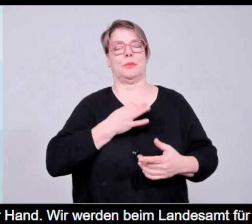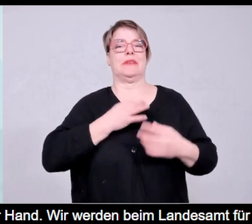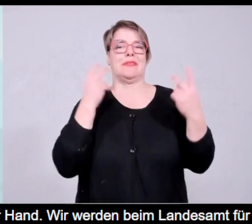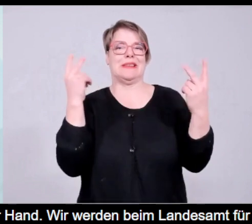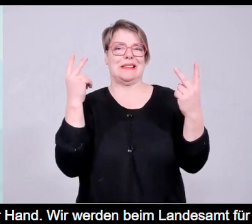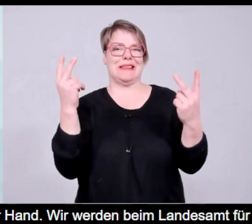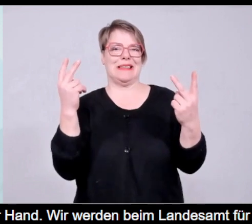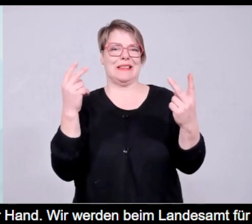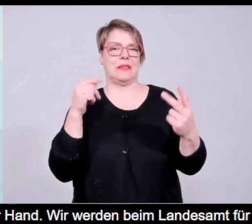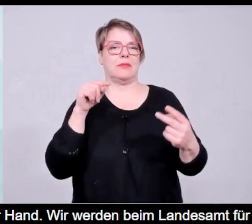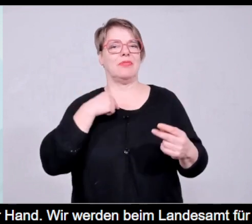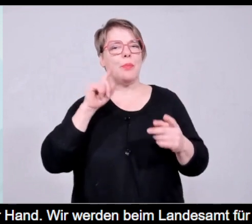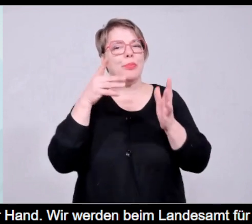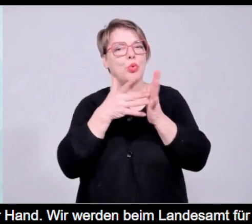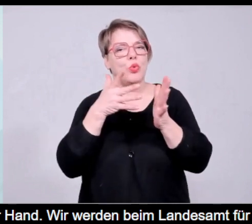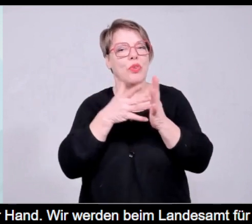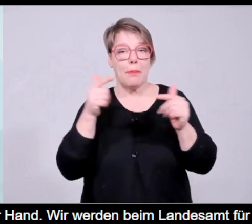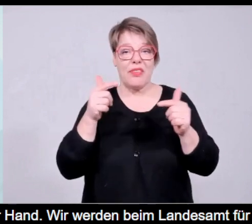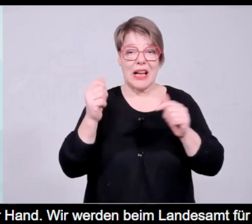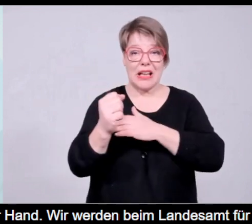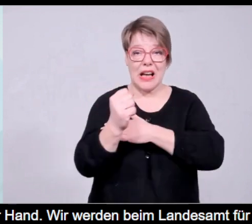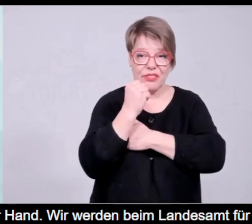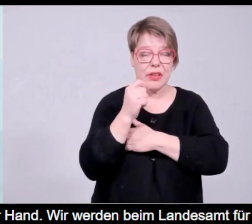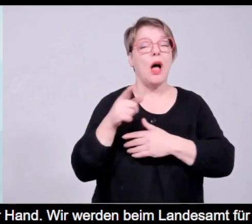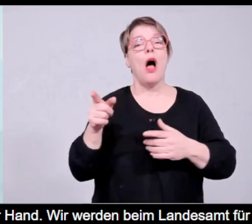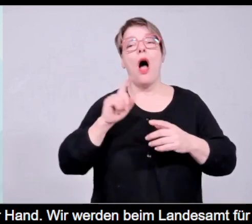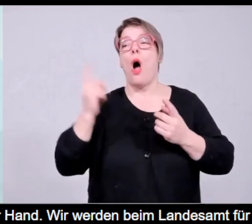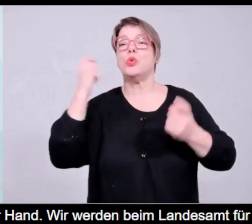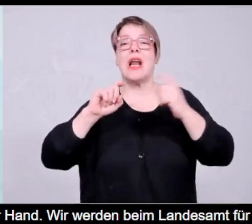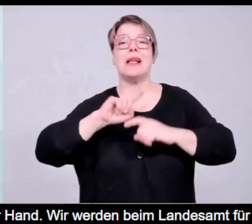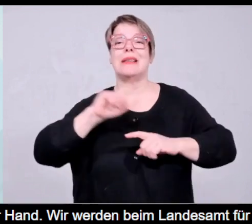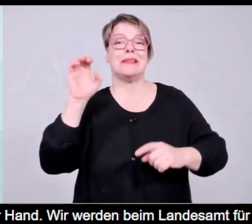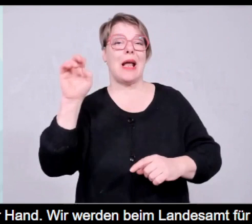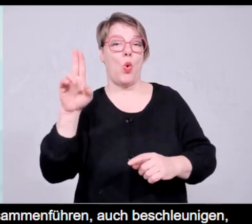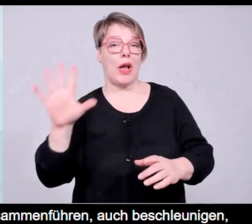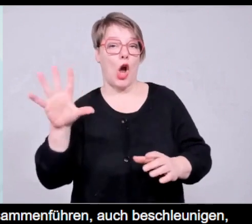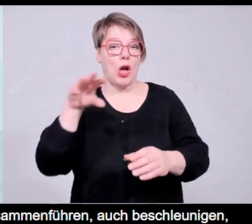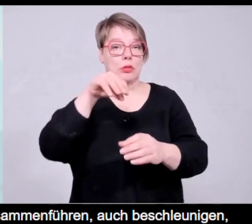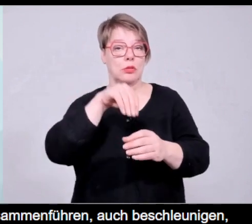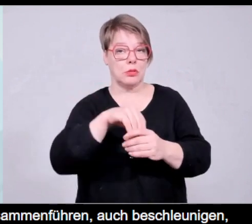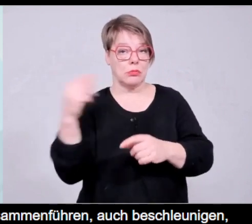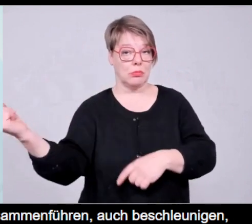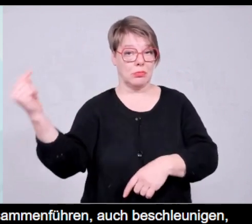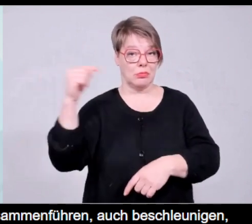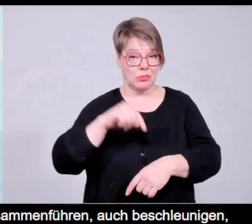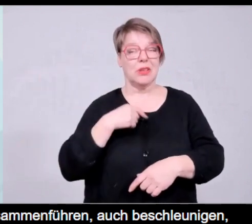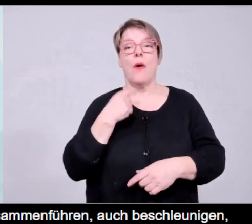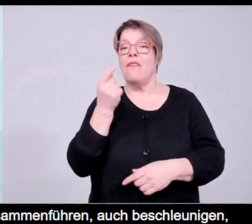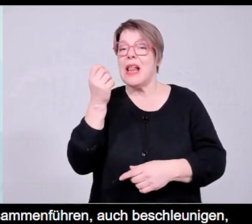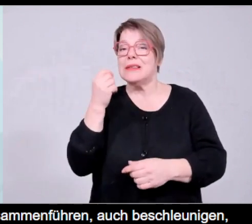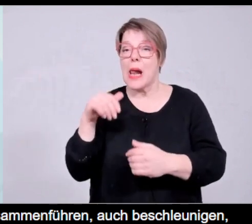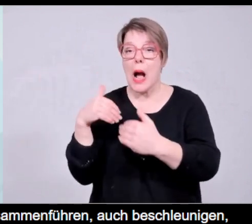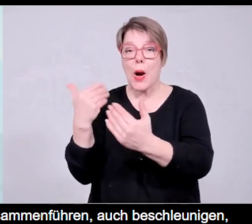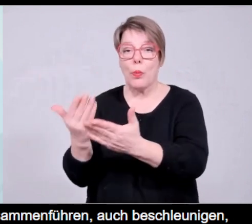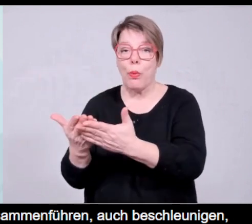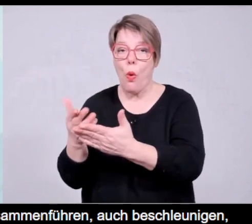im Zusammenhang mit dieser One-Stop-Agentur auch auf den Weg bringen. Letzte Bemerkung. Neben den Arbeitsbedingungen geht es ganz zentral auch um das